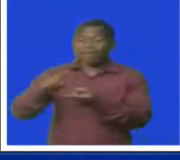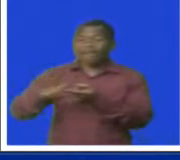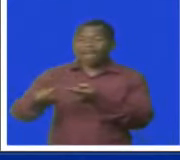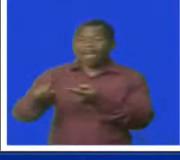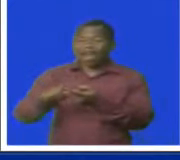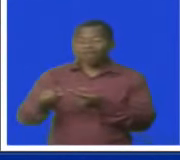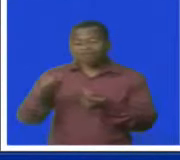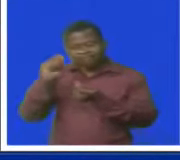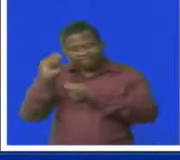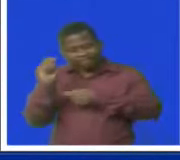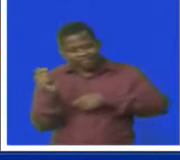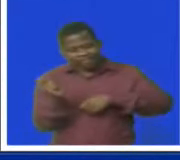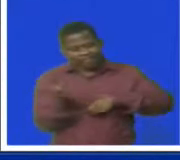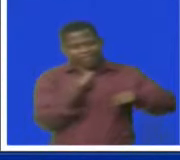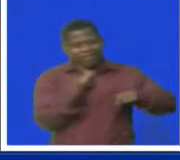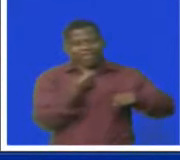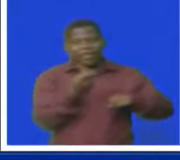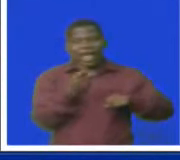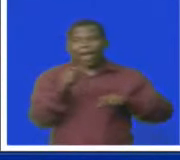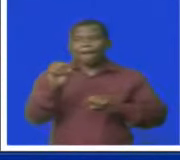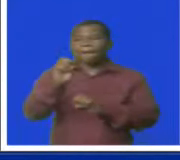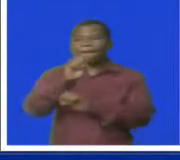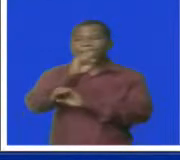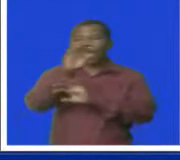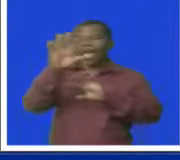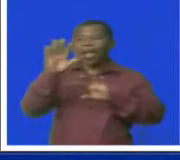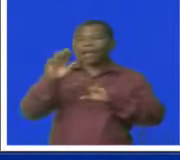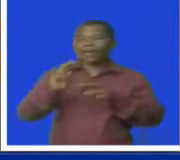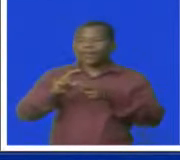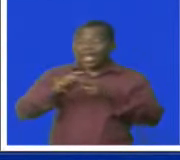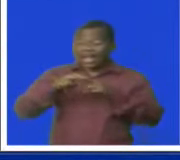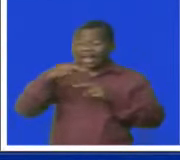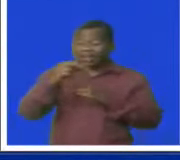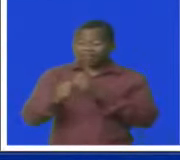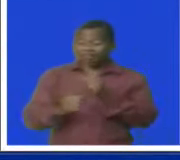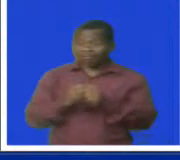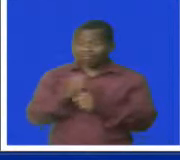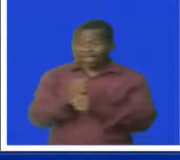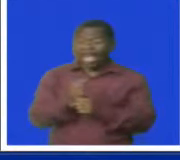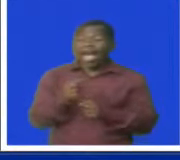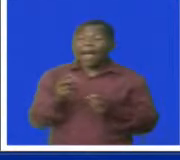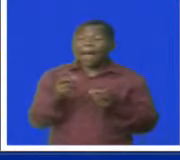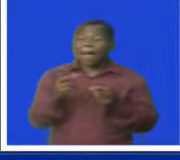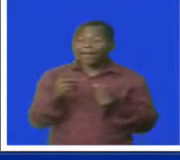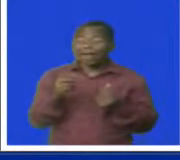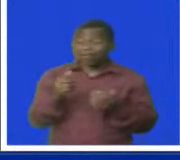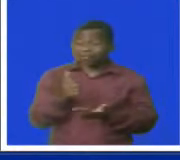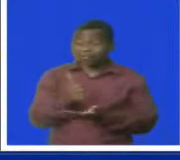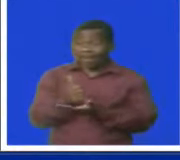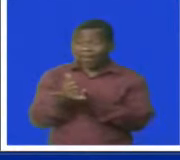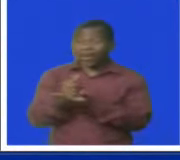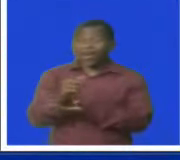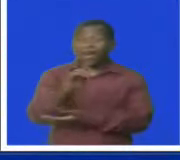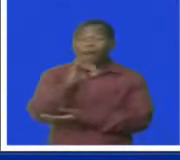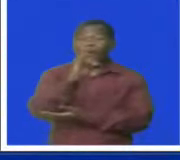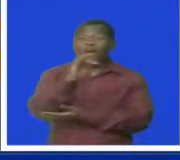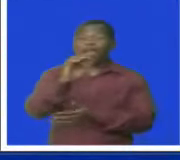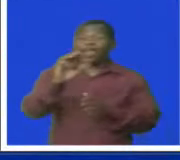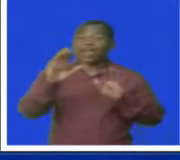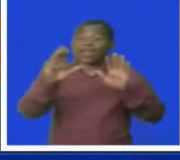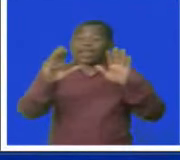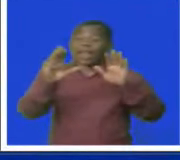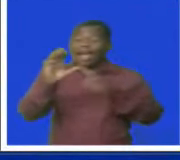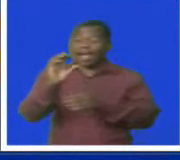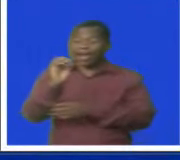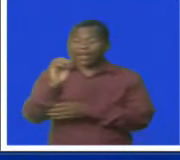ukuthi eminyakeni lotako itawusekela lenzebe ngemali lengu-190,000 wemalangeni. Umphathi kule nkampani